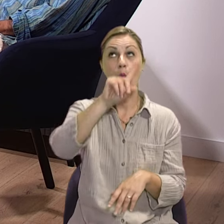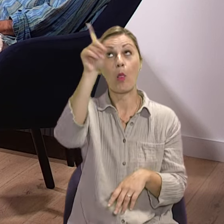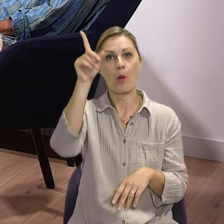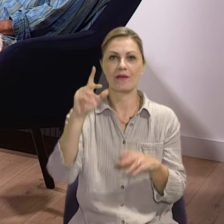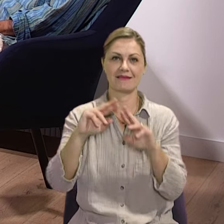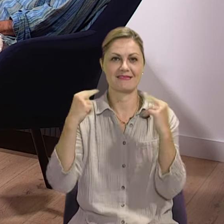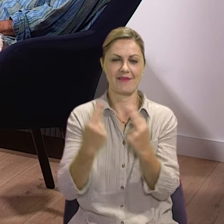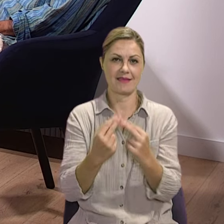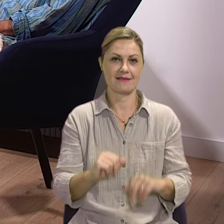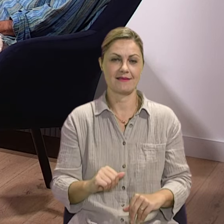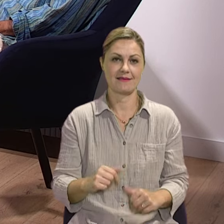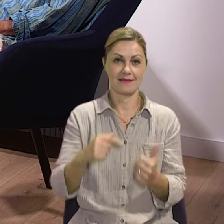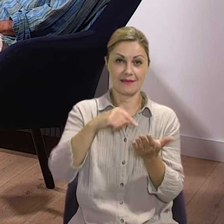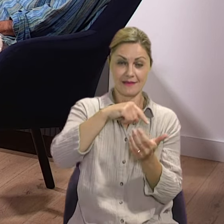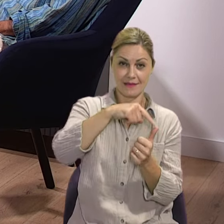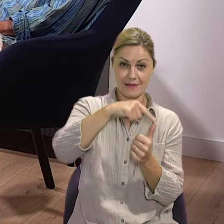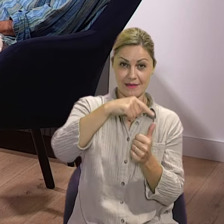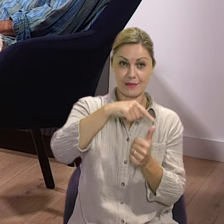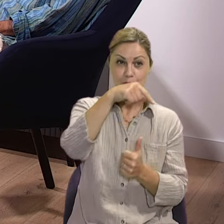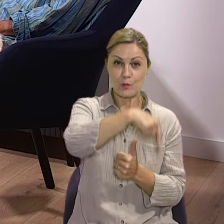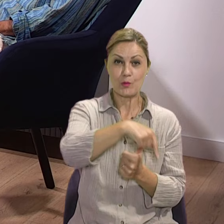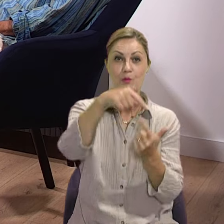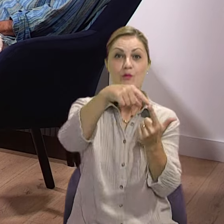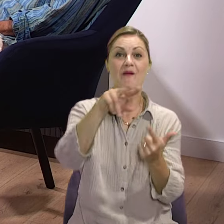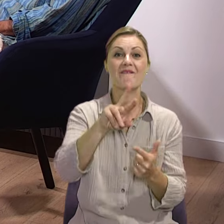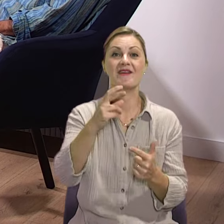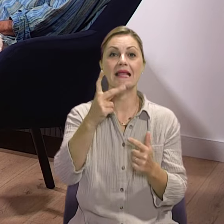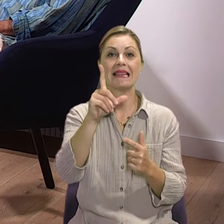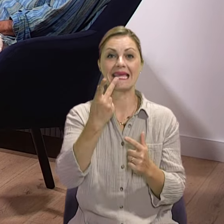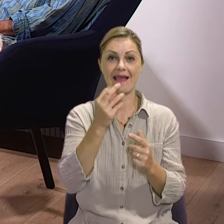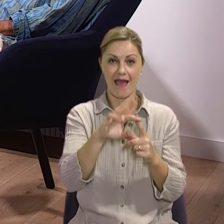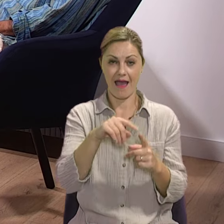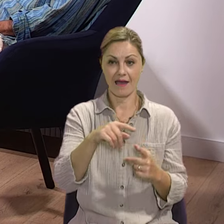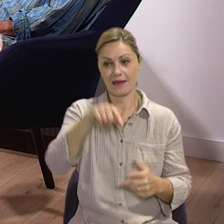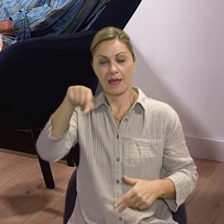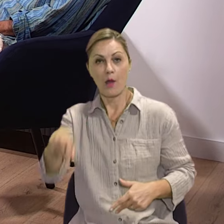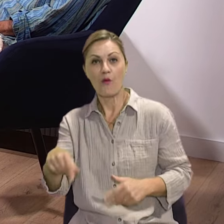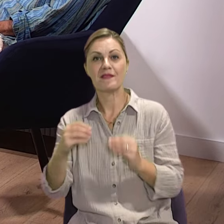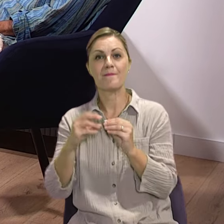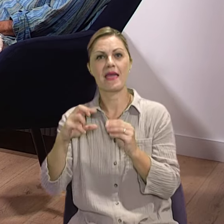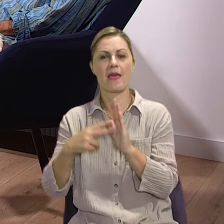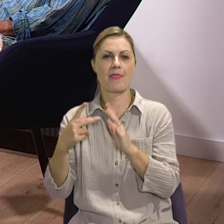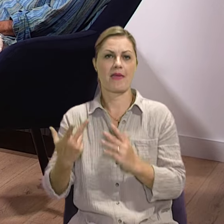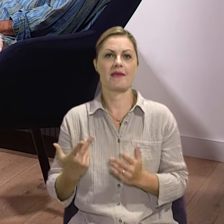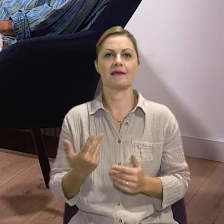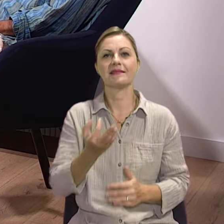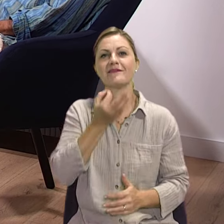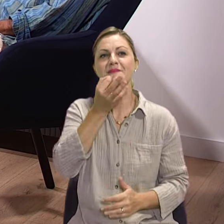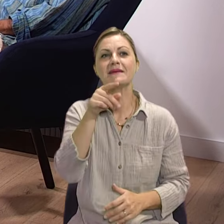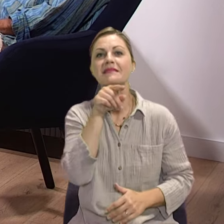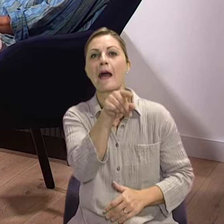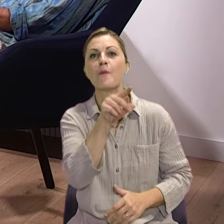u Vrlici i na novootvorenoj prošle godine pozornici na Benama. Kakav je osjećaj dirigirati u